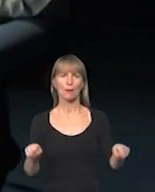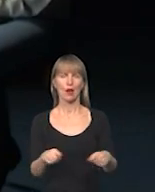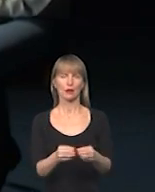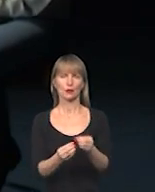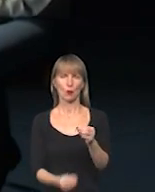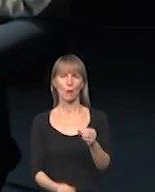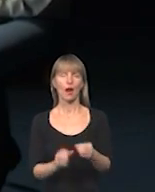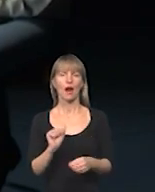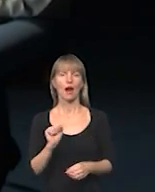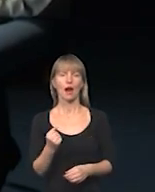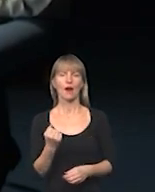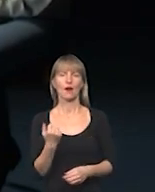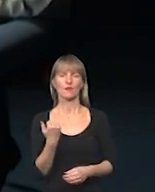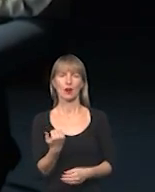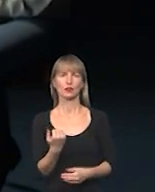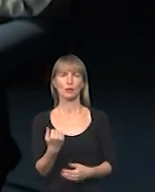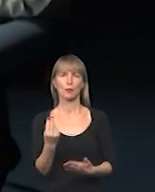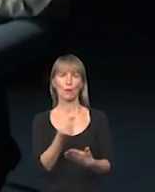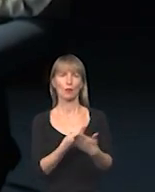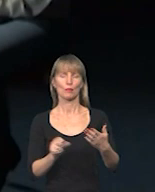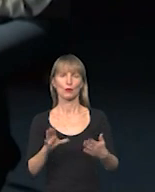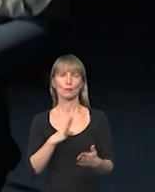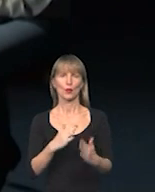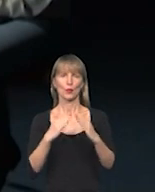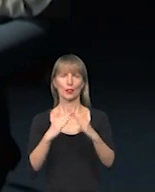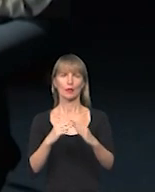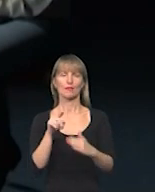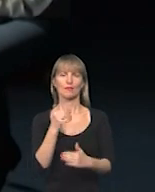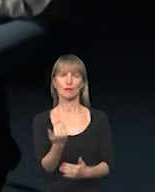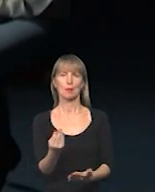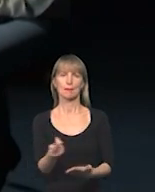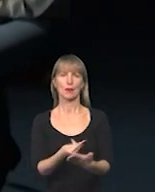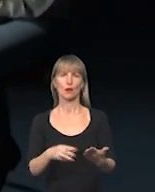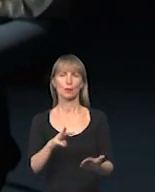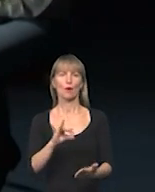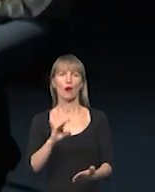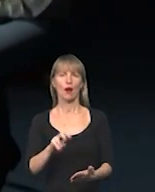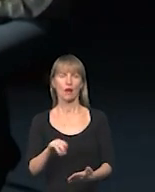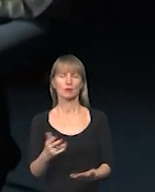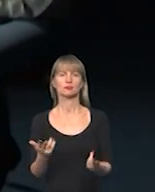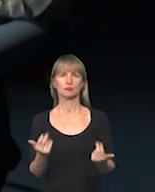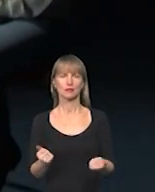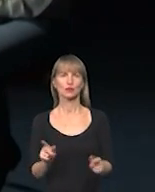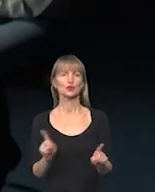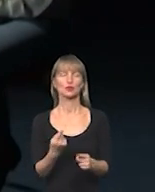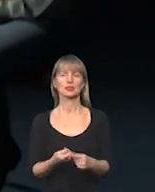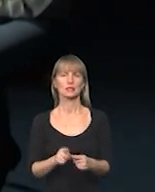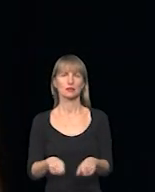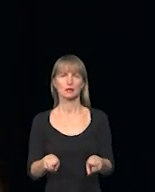вашим мольбертом може бути ціла будівля, ви малюєте мурали. Так. Розкажіть, що це